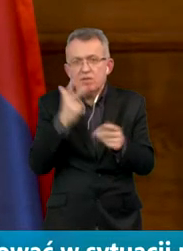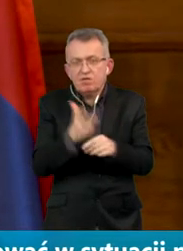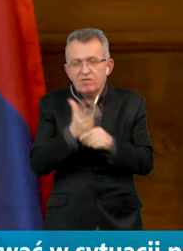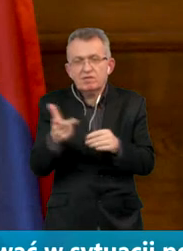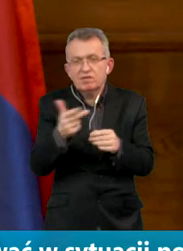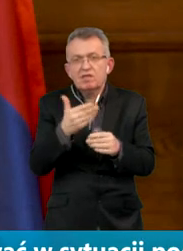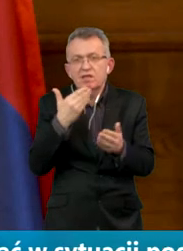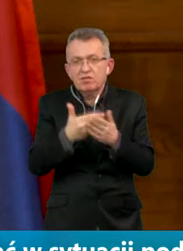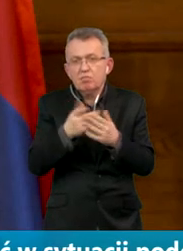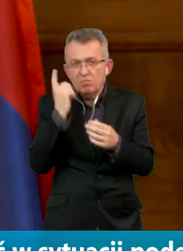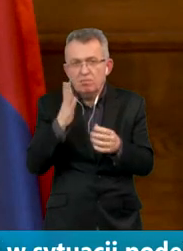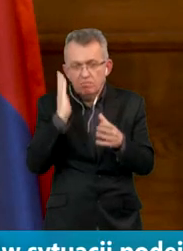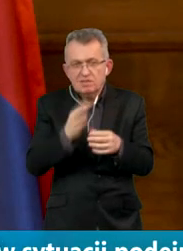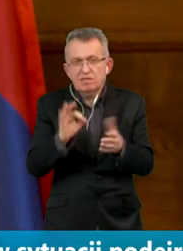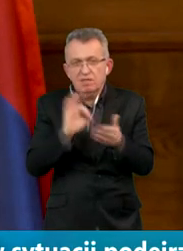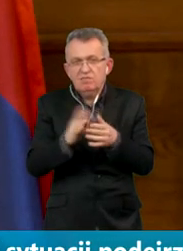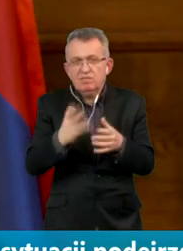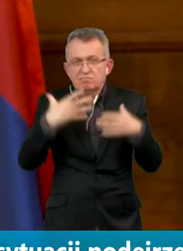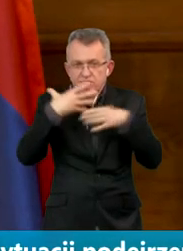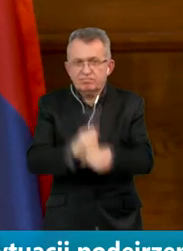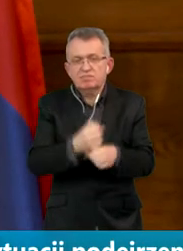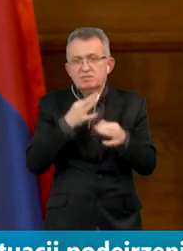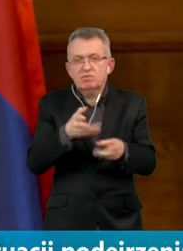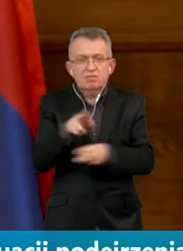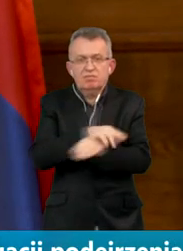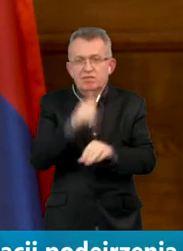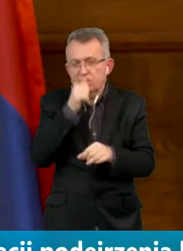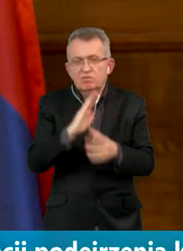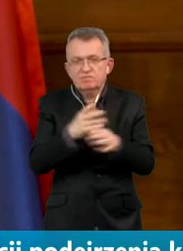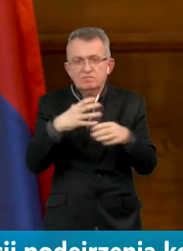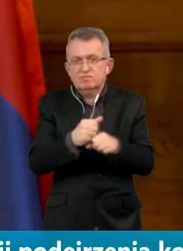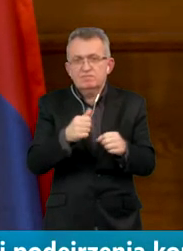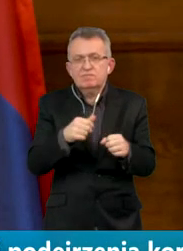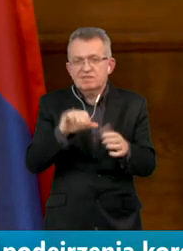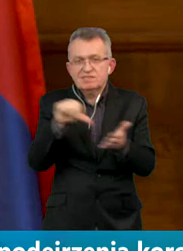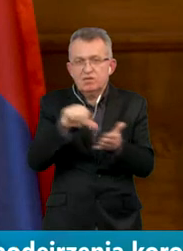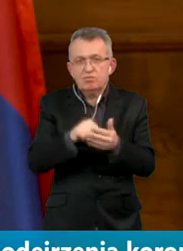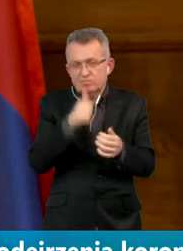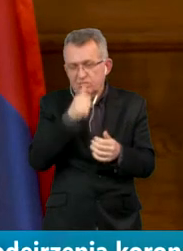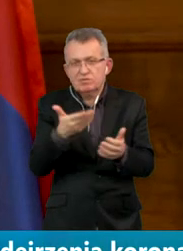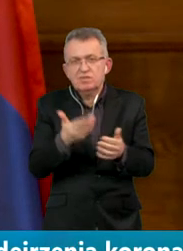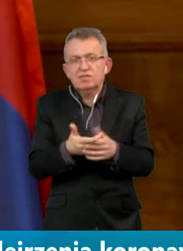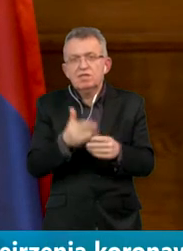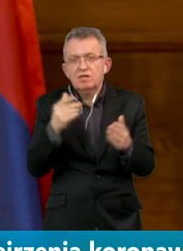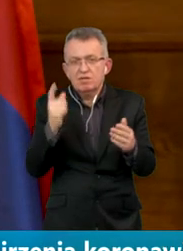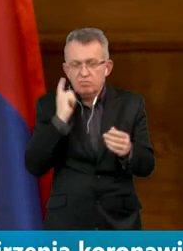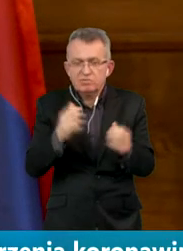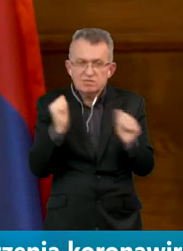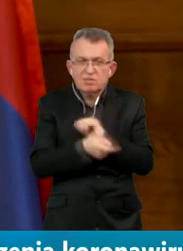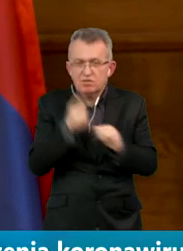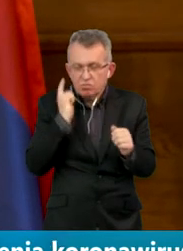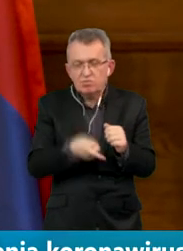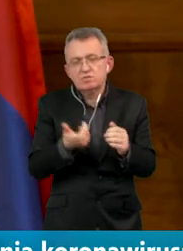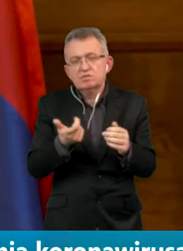ponieważ doprowadzilibyśmy do całkowitego paraliżu komunikacyjnego w ścisłym centrum. Więc są to zmiany nieuniknione.